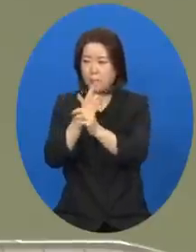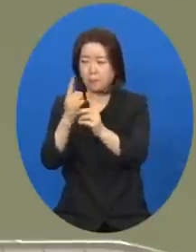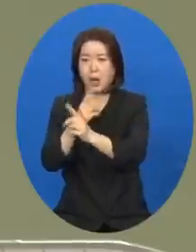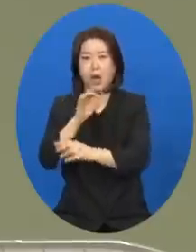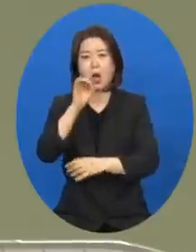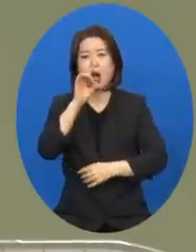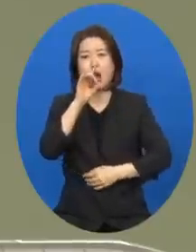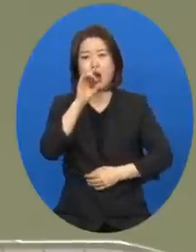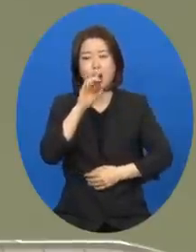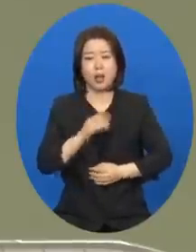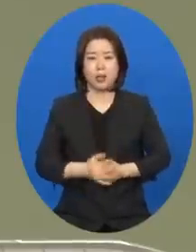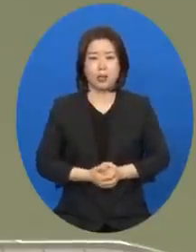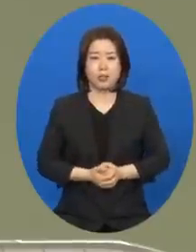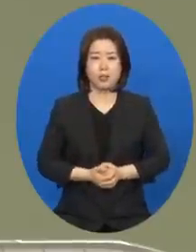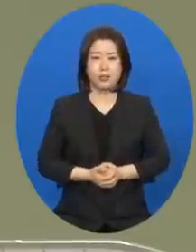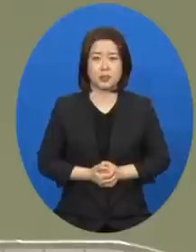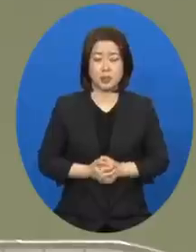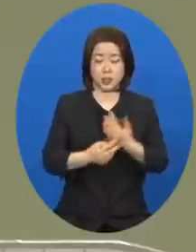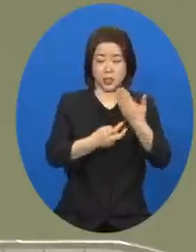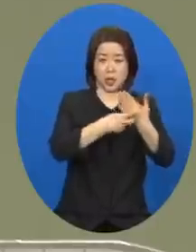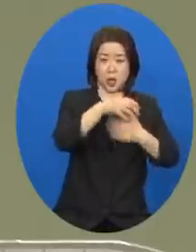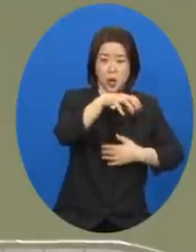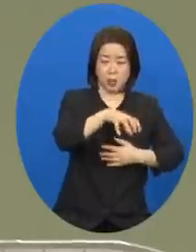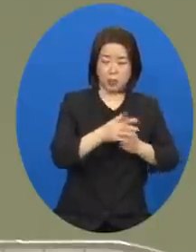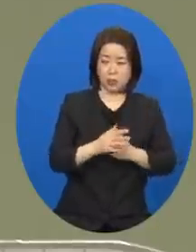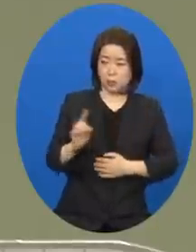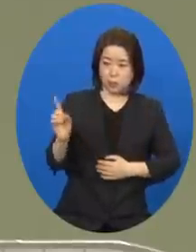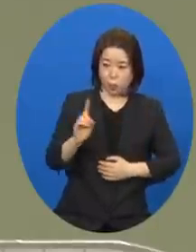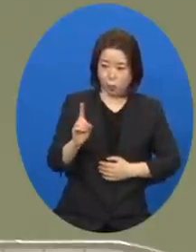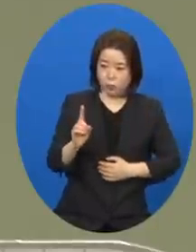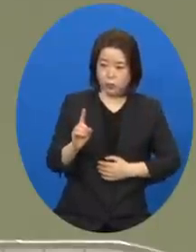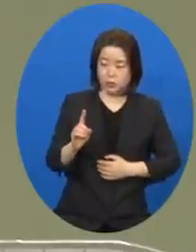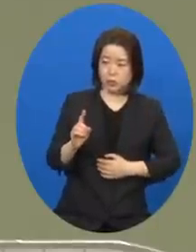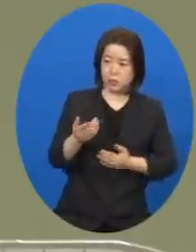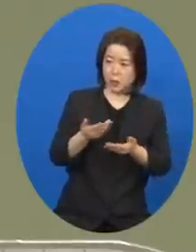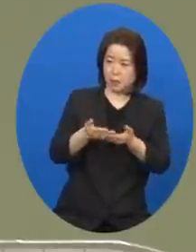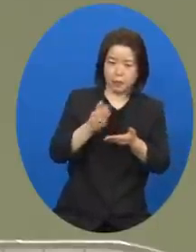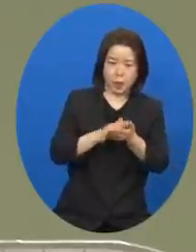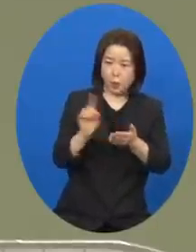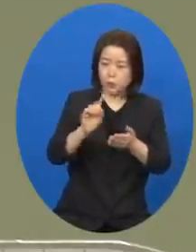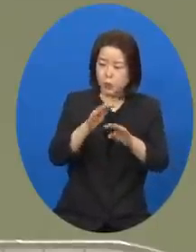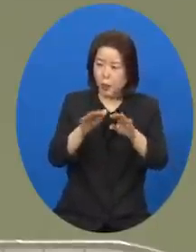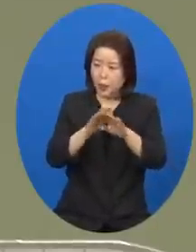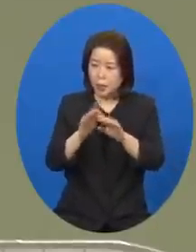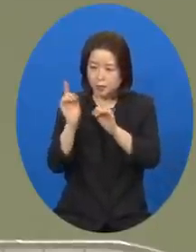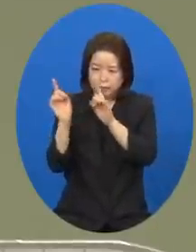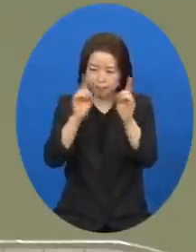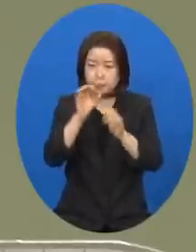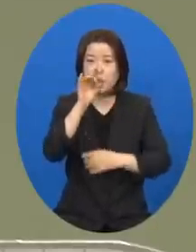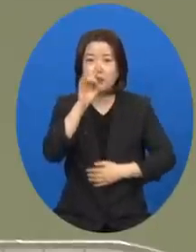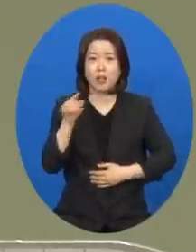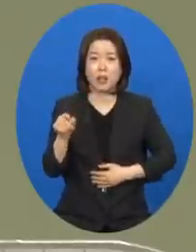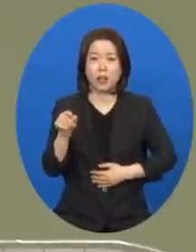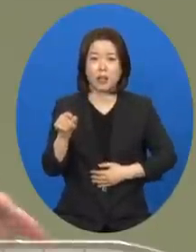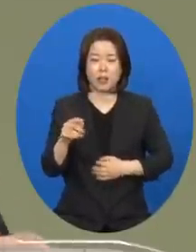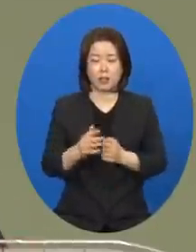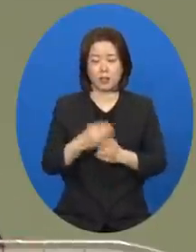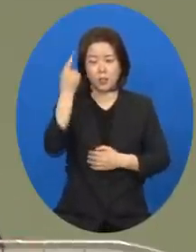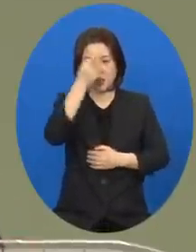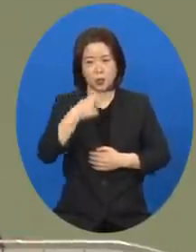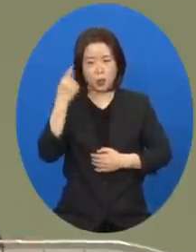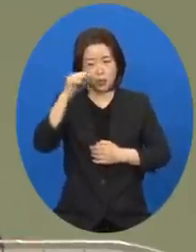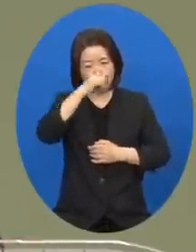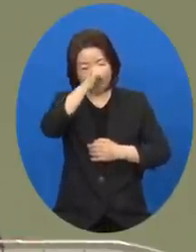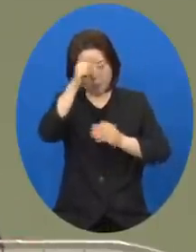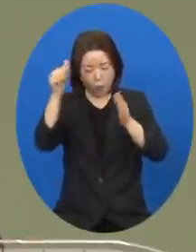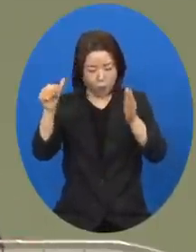거예요. 병원에서 도무지 손을 써도 회복이 안 되는 겁니다. 이런 얼굴로 평생을 살아야